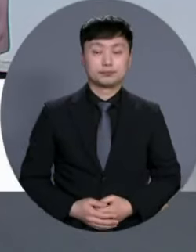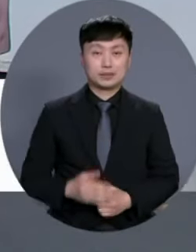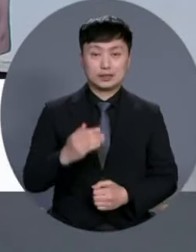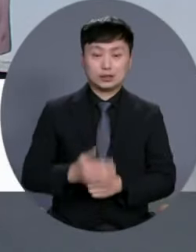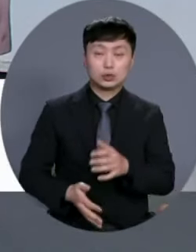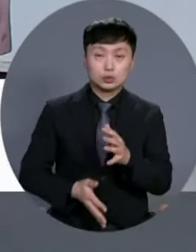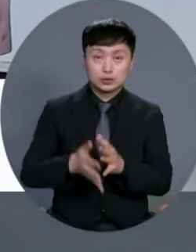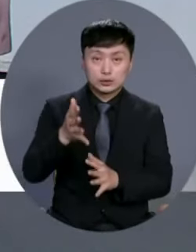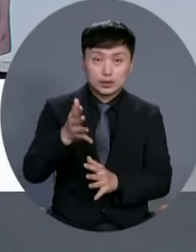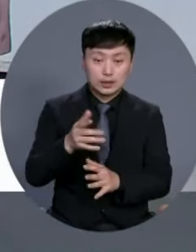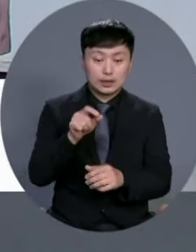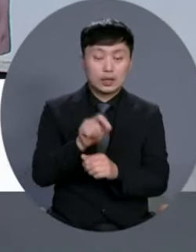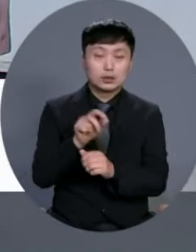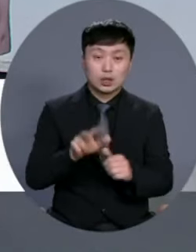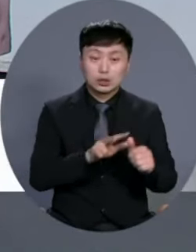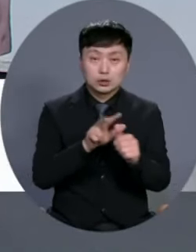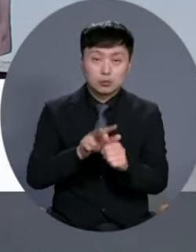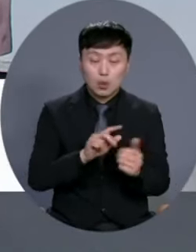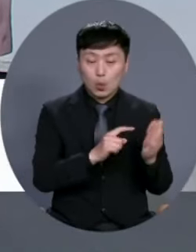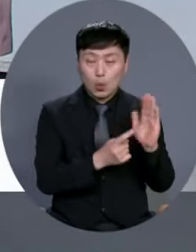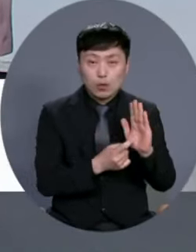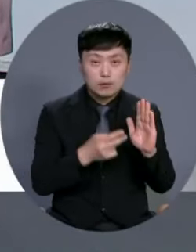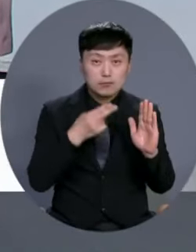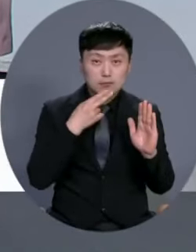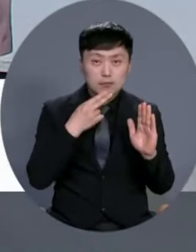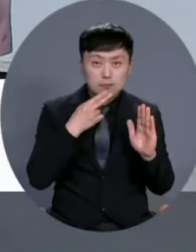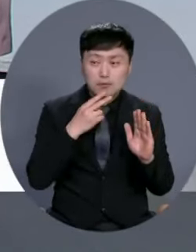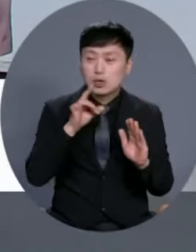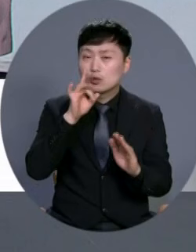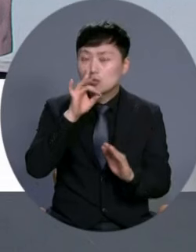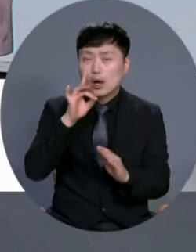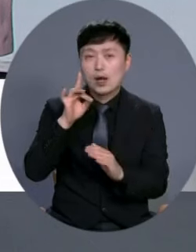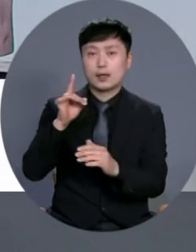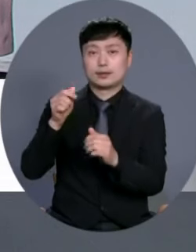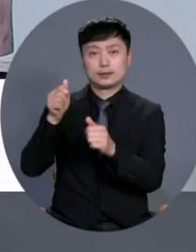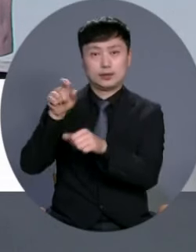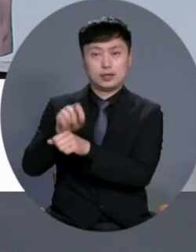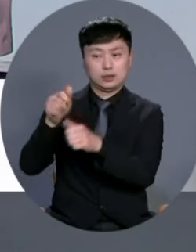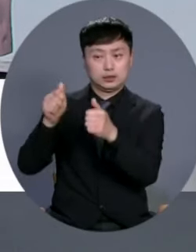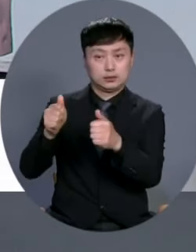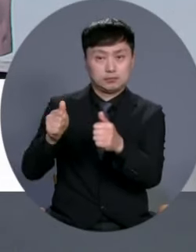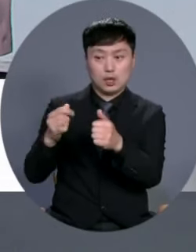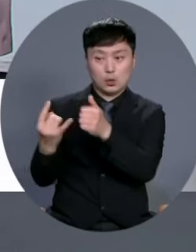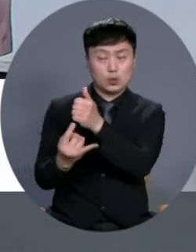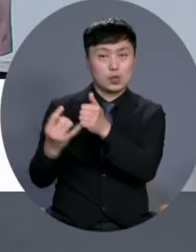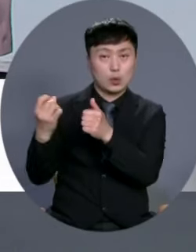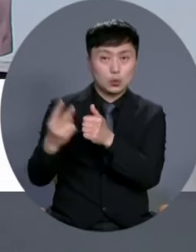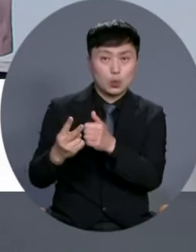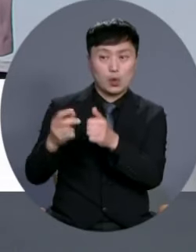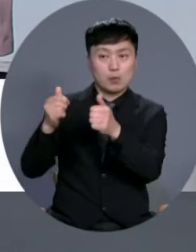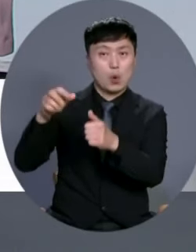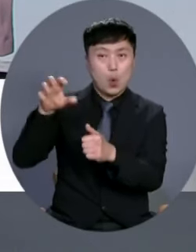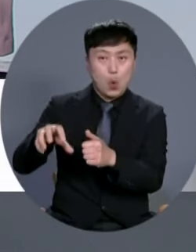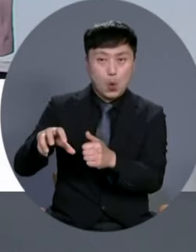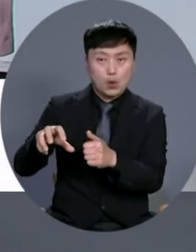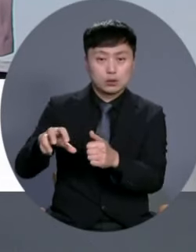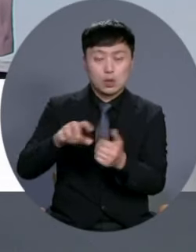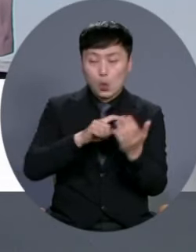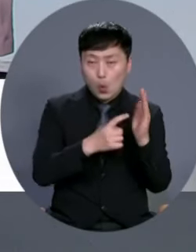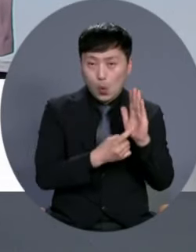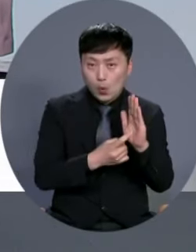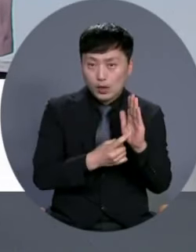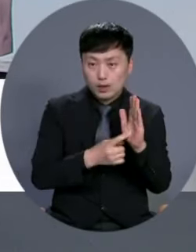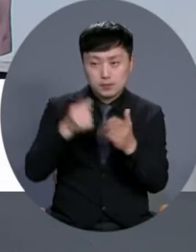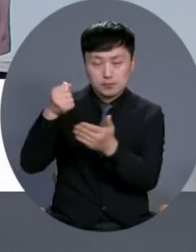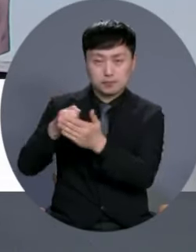대구시가 당연히 공개해야 하는 행정정보를 공개하지 않아서 중앙행정심판위원회와 법원으로부터 관련 내용을 공개하라는 결정을 받는